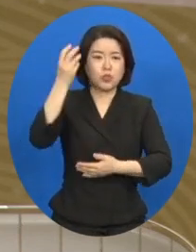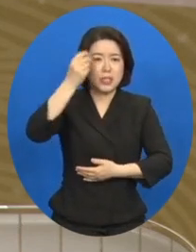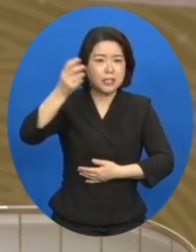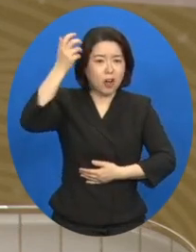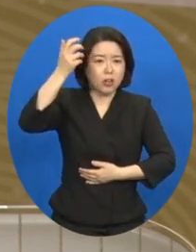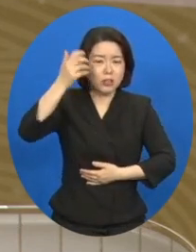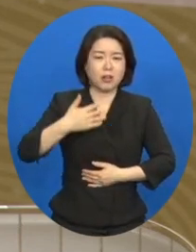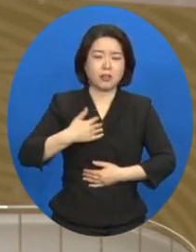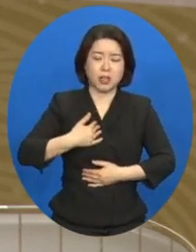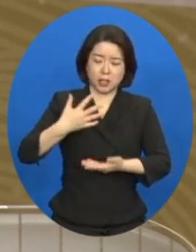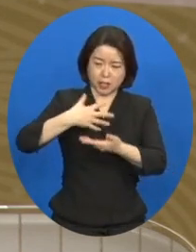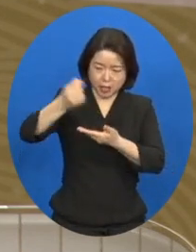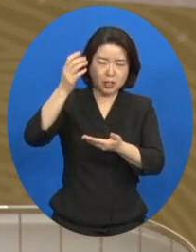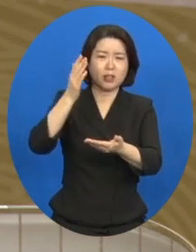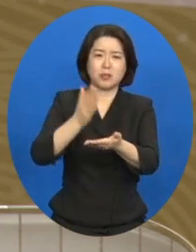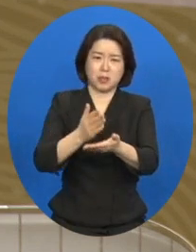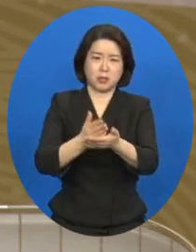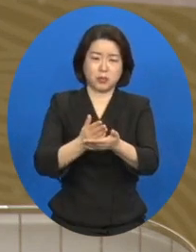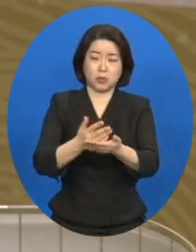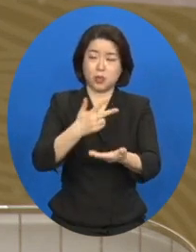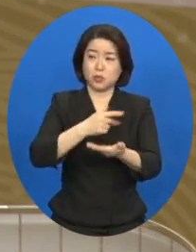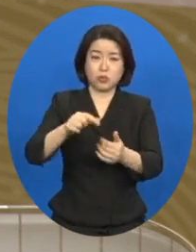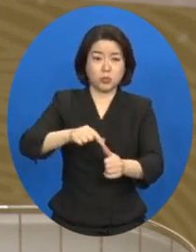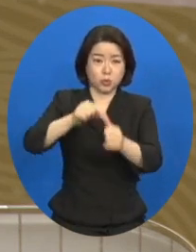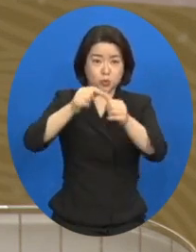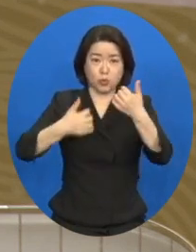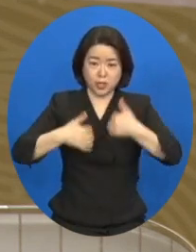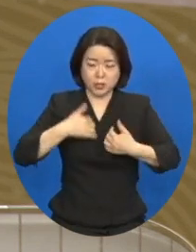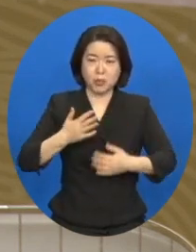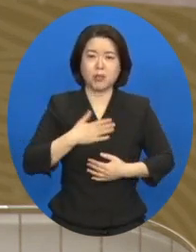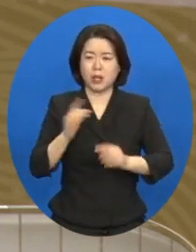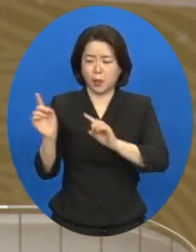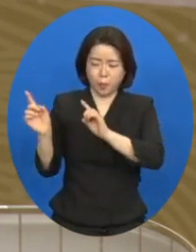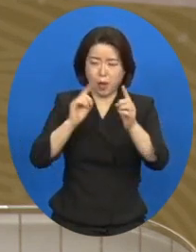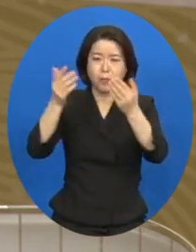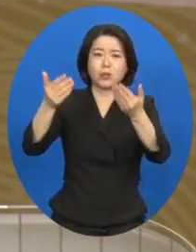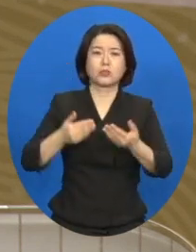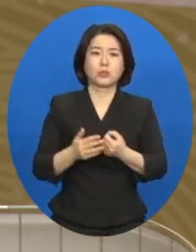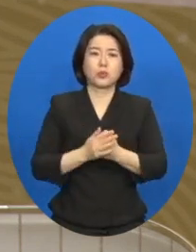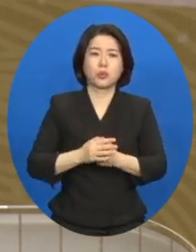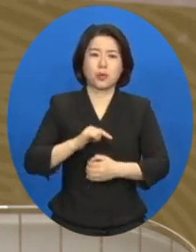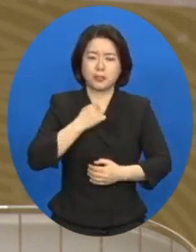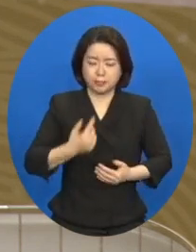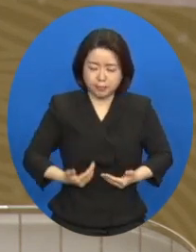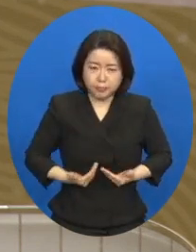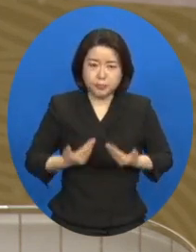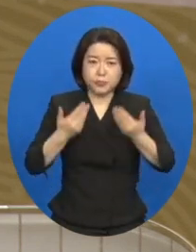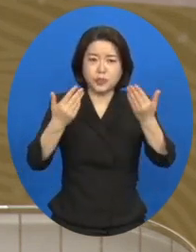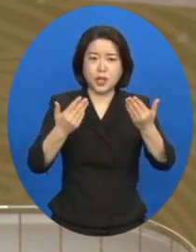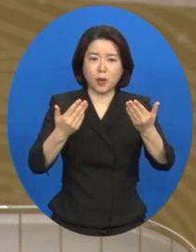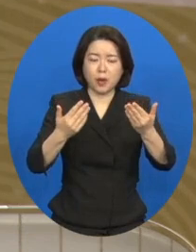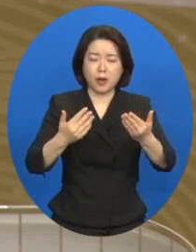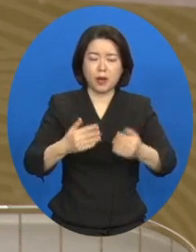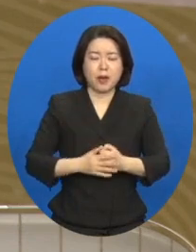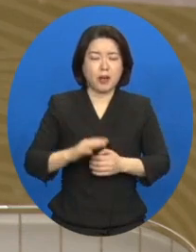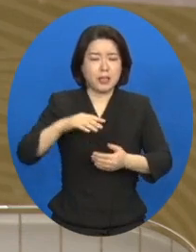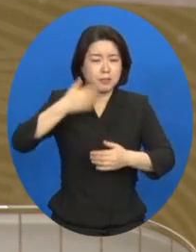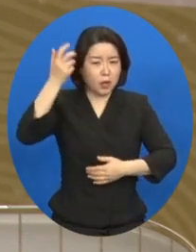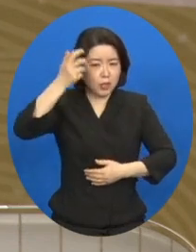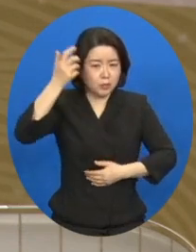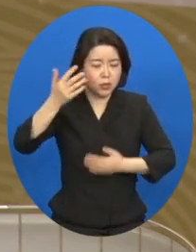내게서 거두지 마소서. 주의 구원의 즐거움을 내게 회복시켜 주시고 자원하는 심령을 주사 나를